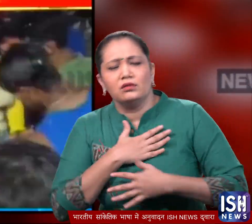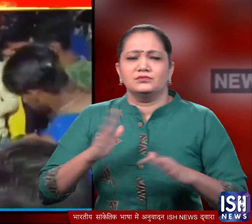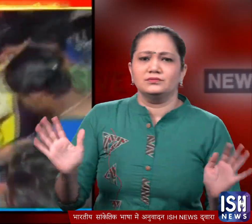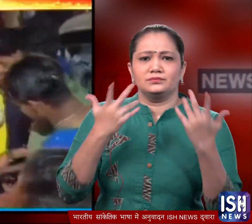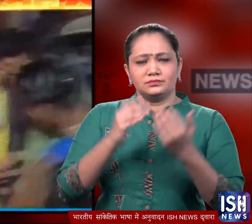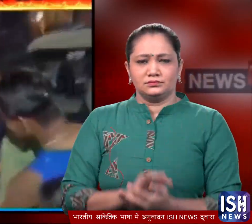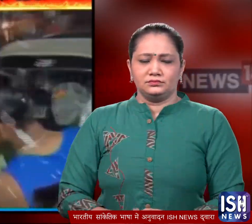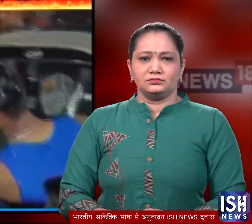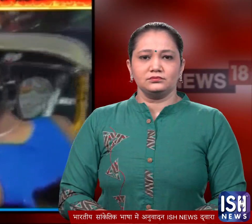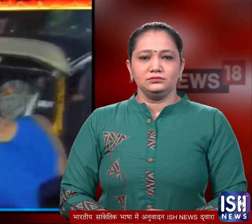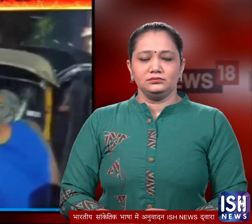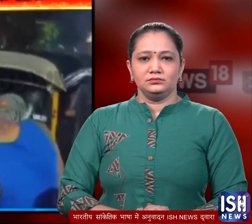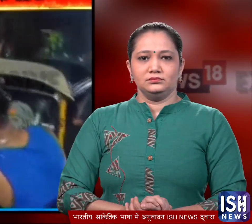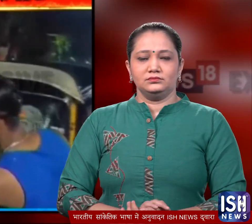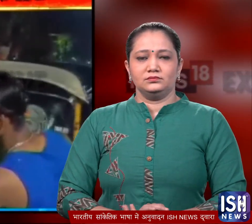गए।